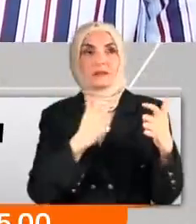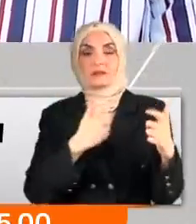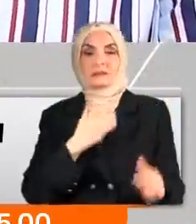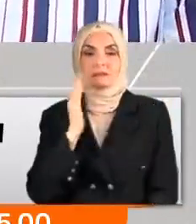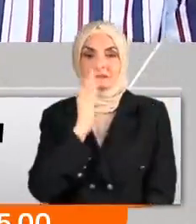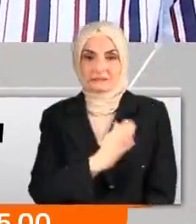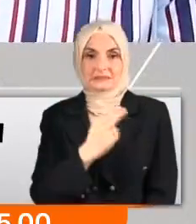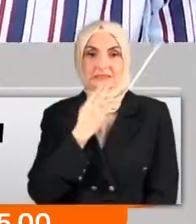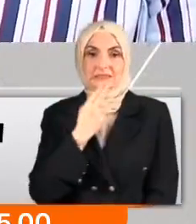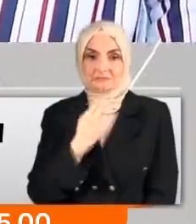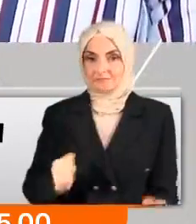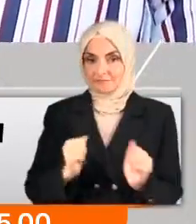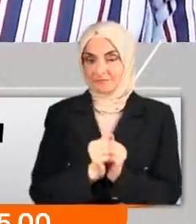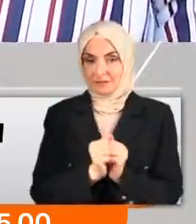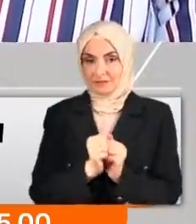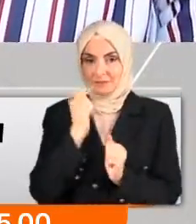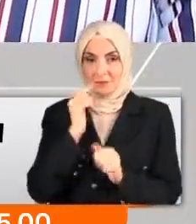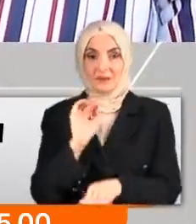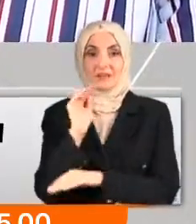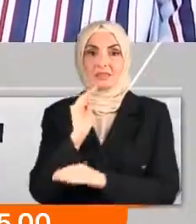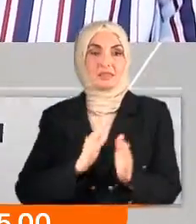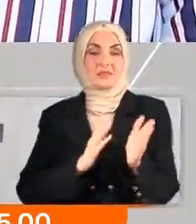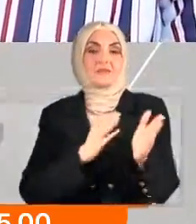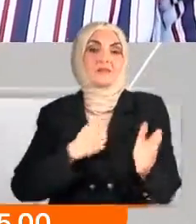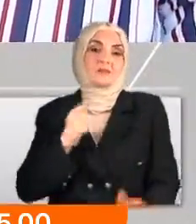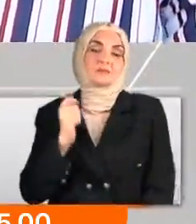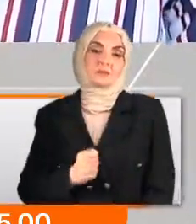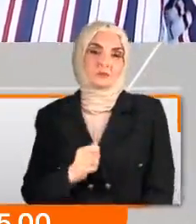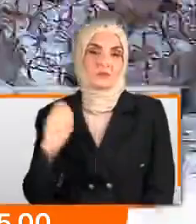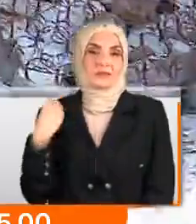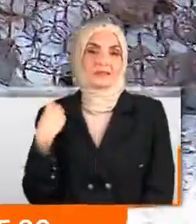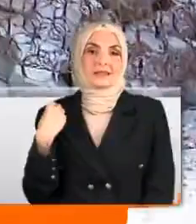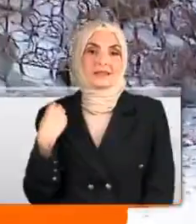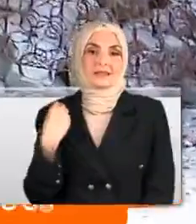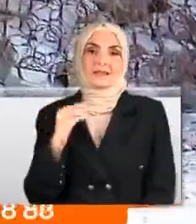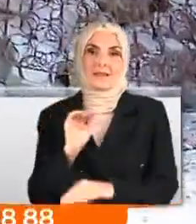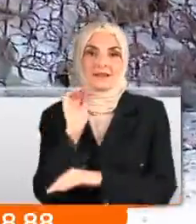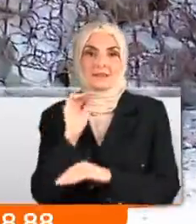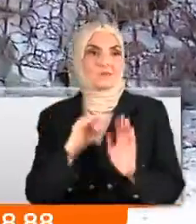kızımı yanıma alıp hayata devam etmek zorundayım. Yeni bir düzen kurmak zorundayım.